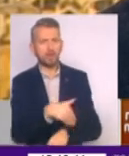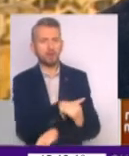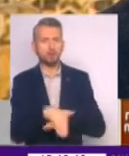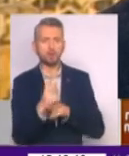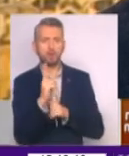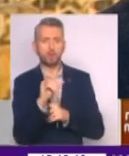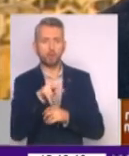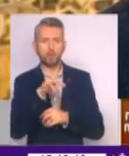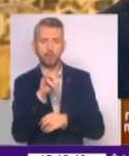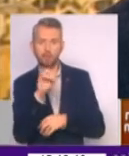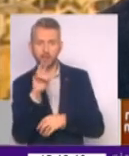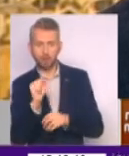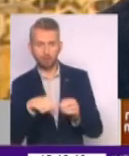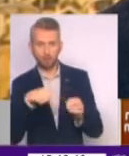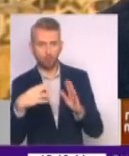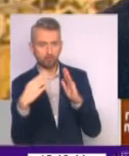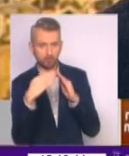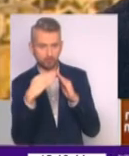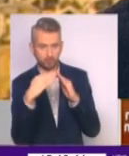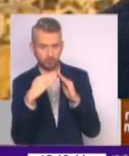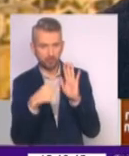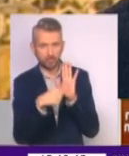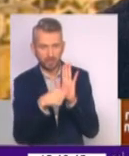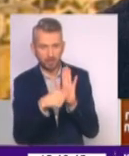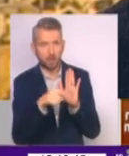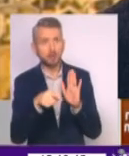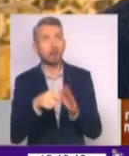Кулібіна, будинок номер 6. Там на верхніх поверхах